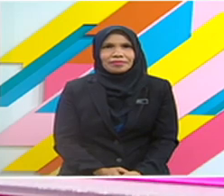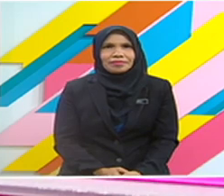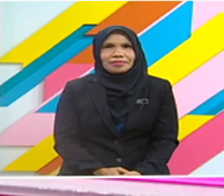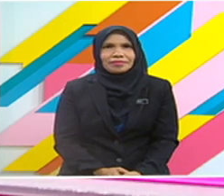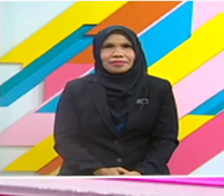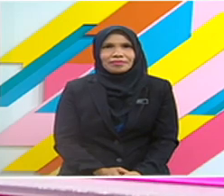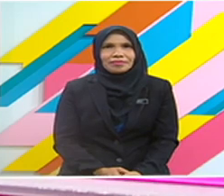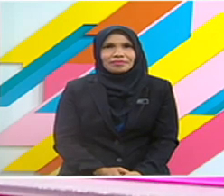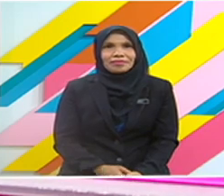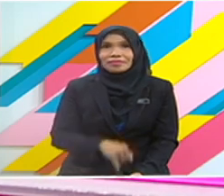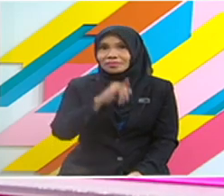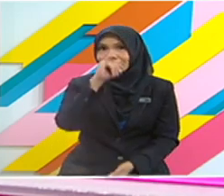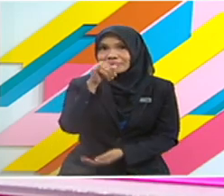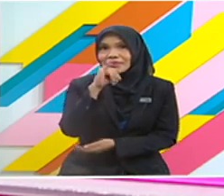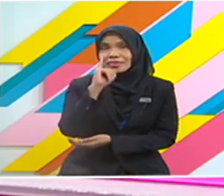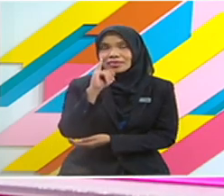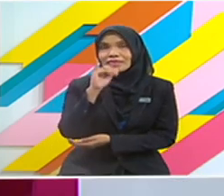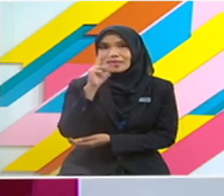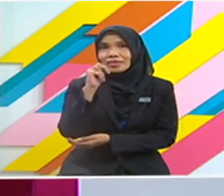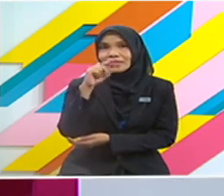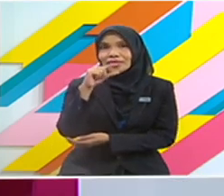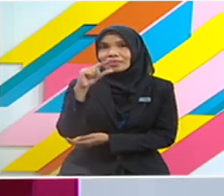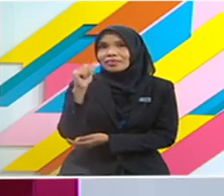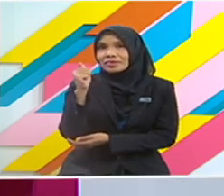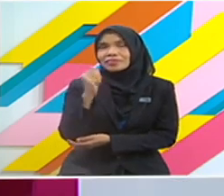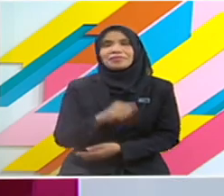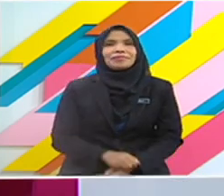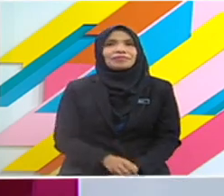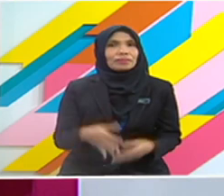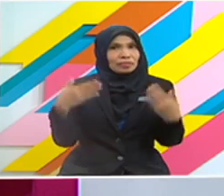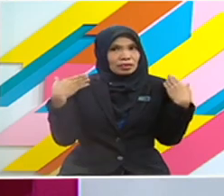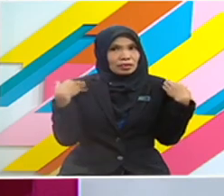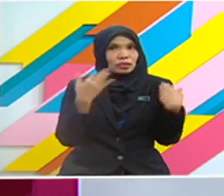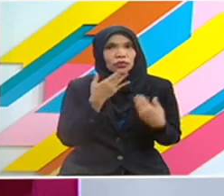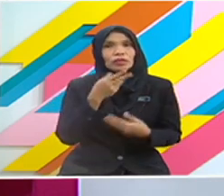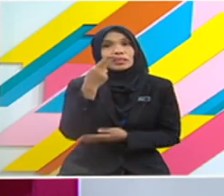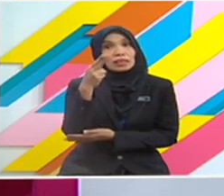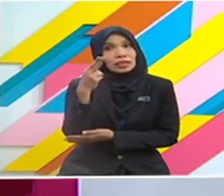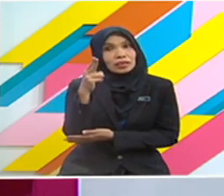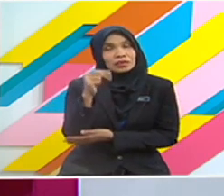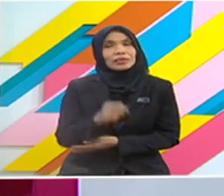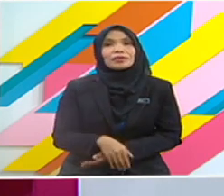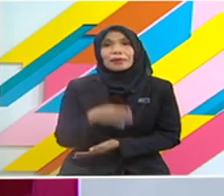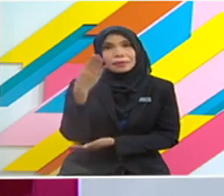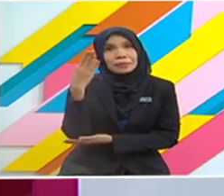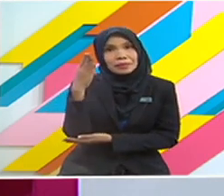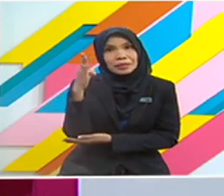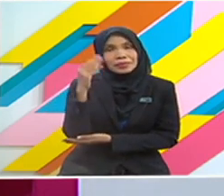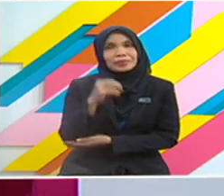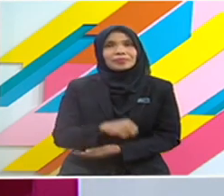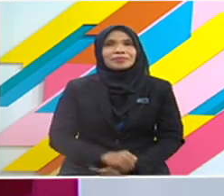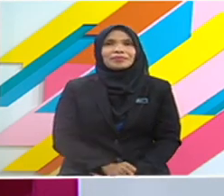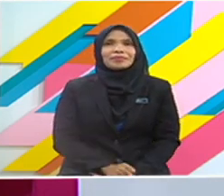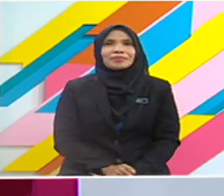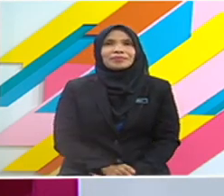jingga. Okey, pandai. Okey. Selain tu warna ada warna hijau, warna biru, warna